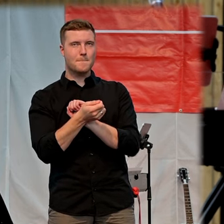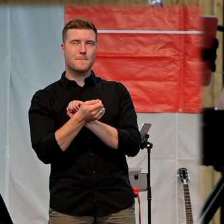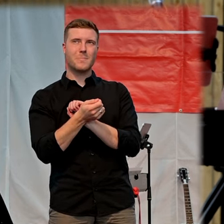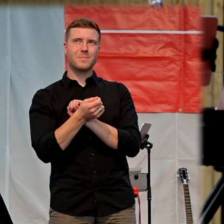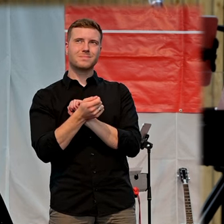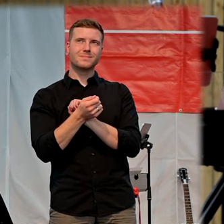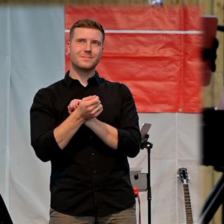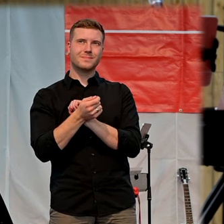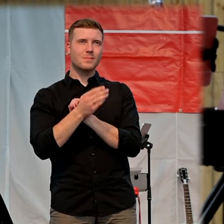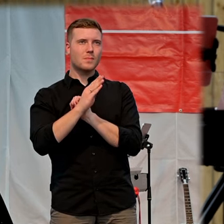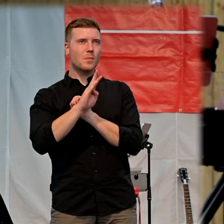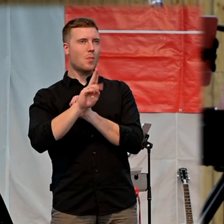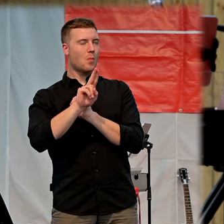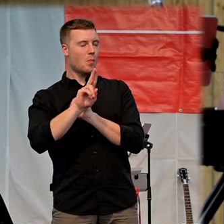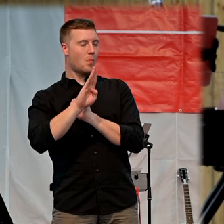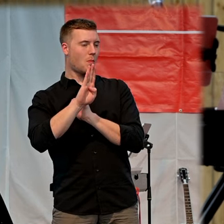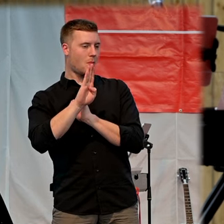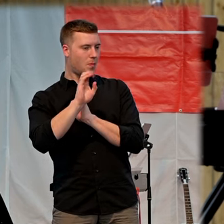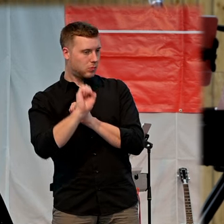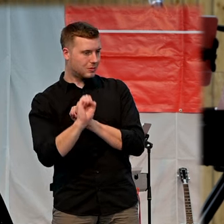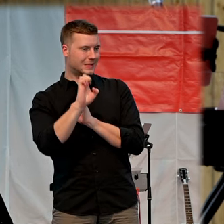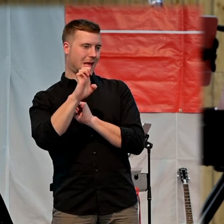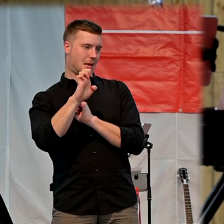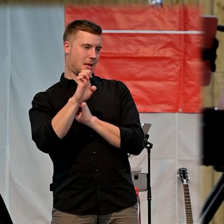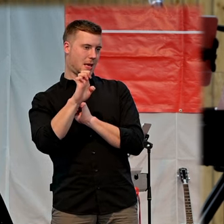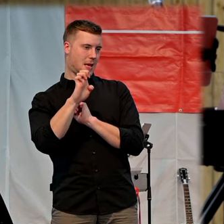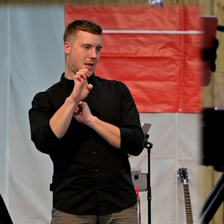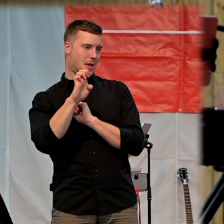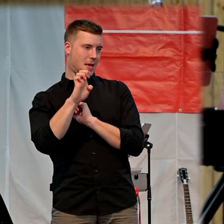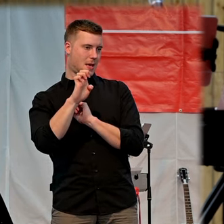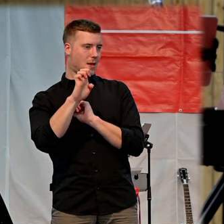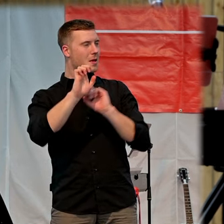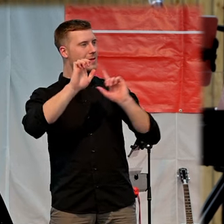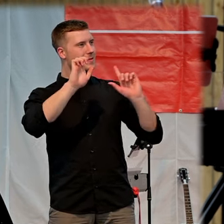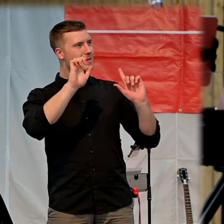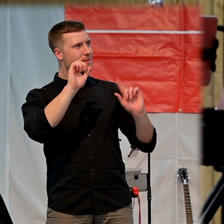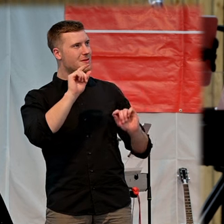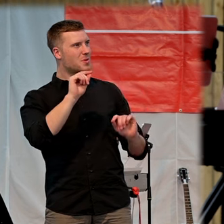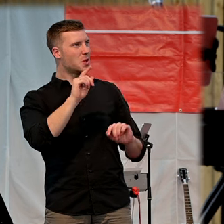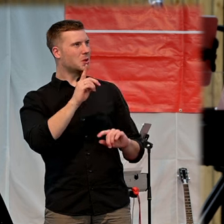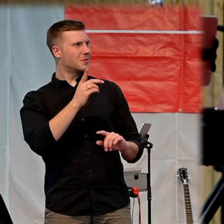Buße heißt, ich arrangiere mich nicht mehr mit diesem Zustand.